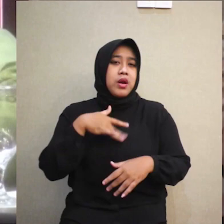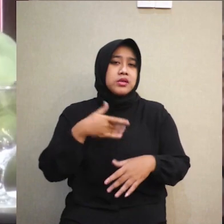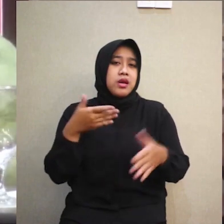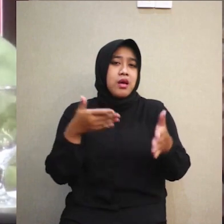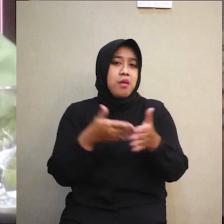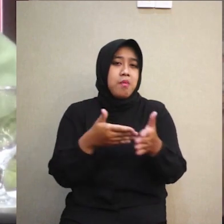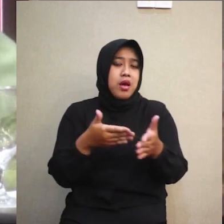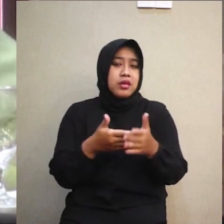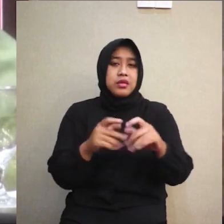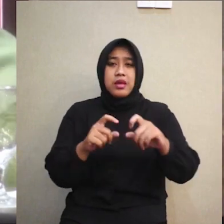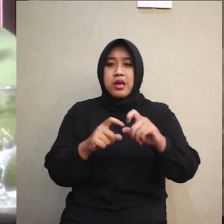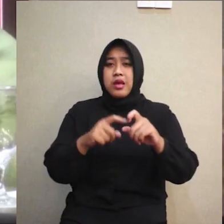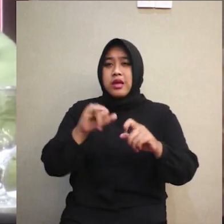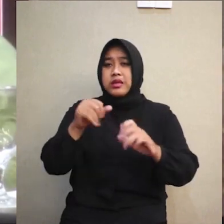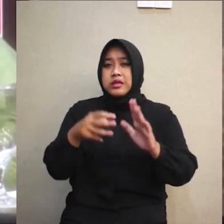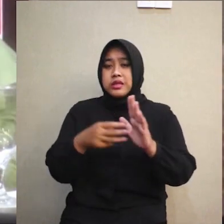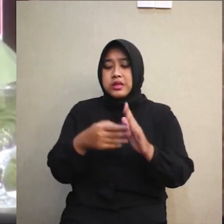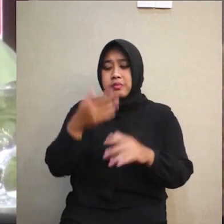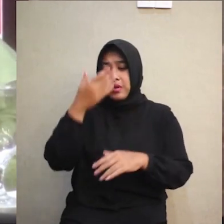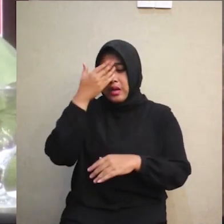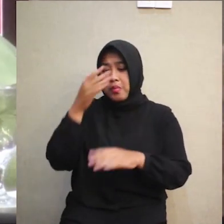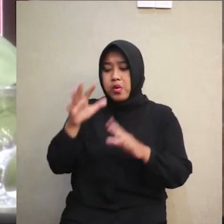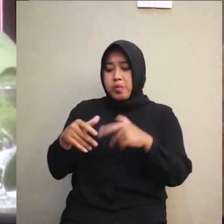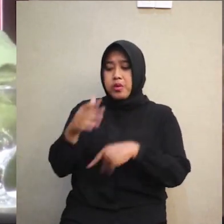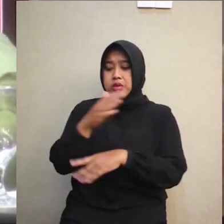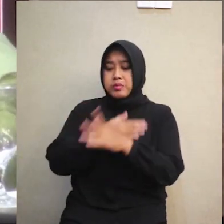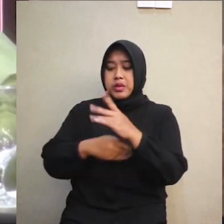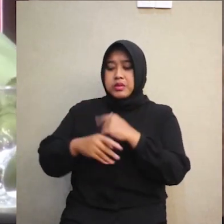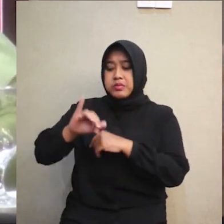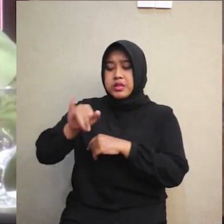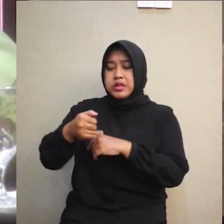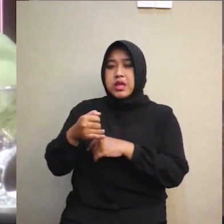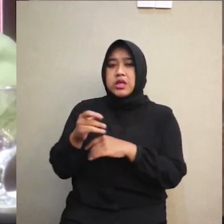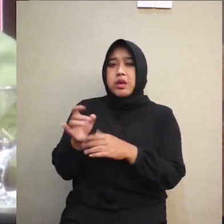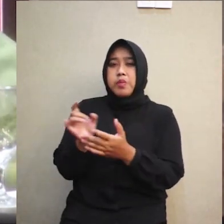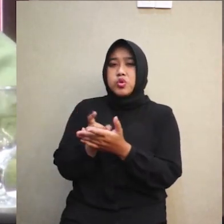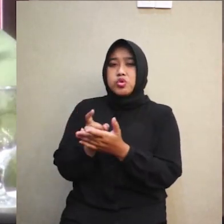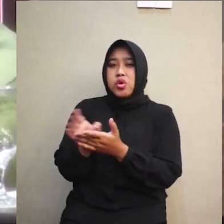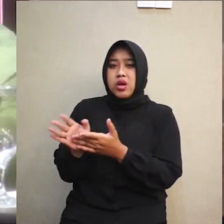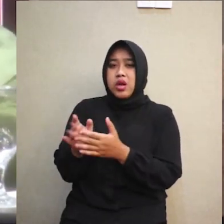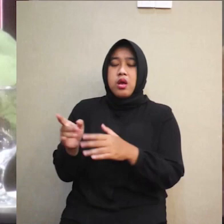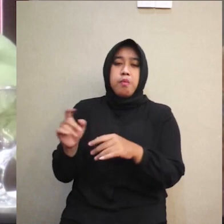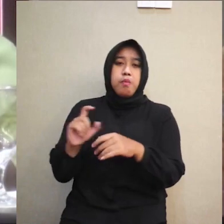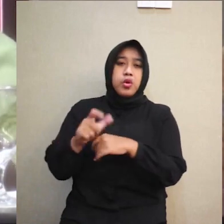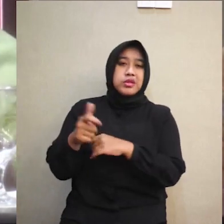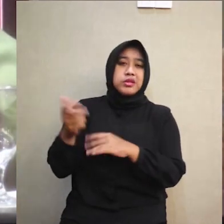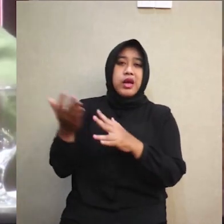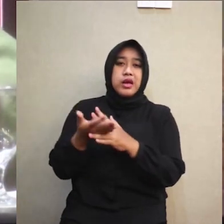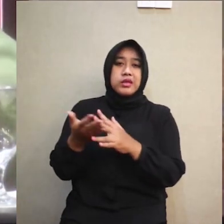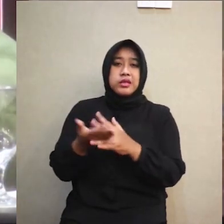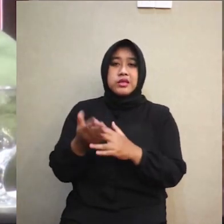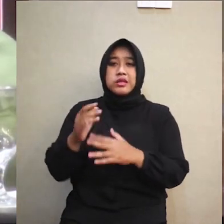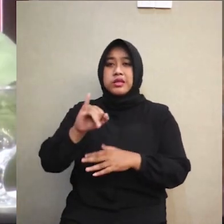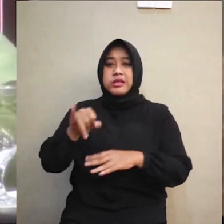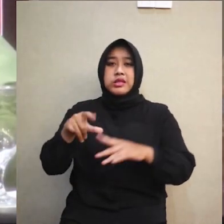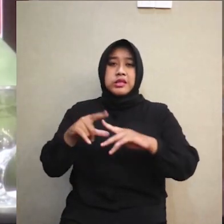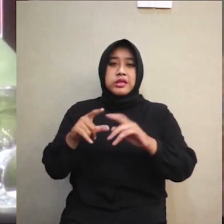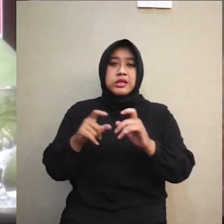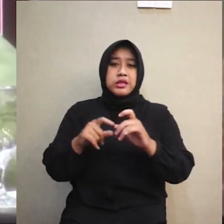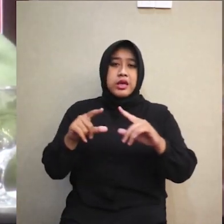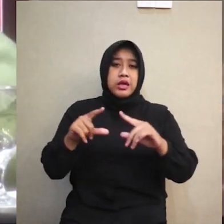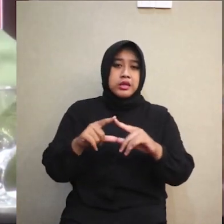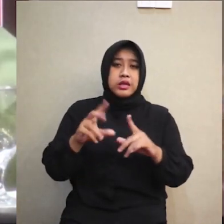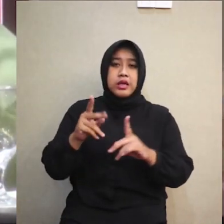kemudian Kenapa disabilitas menjadi pengecualian di dalam akses Jasa Raharja kan tiga itu yang